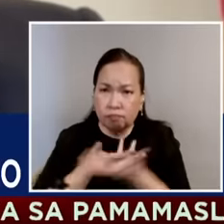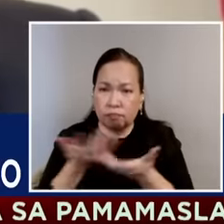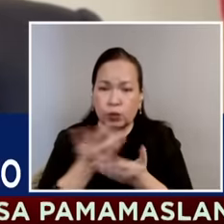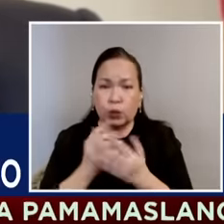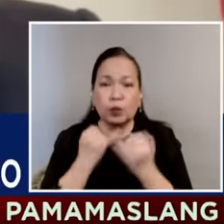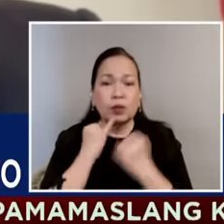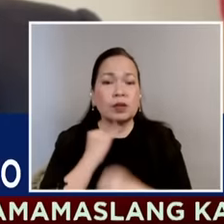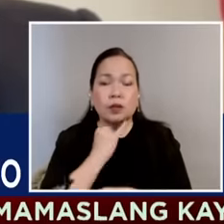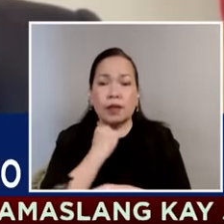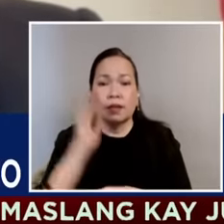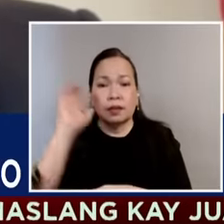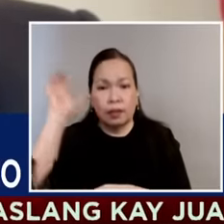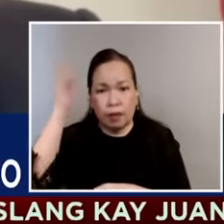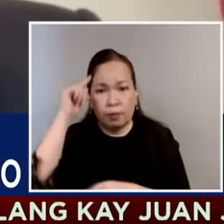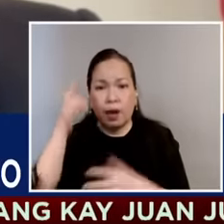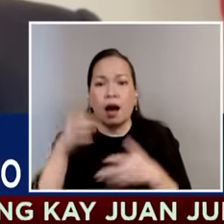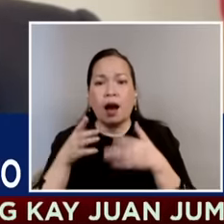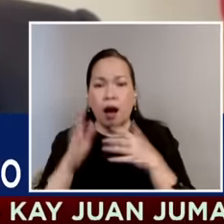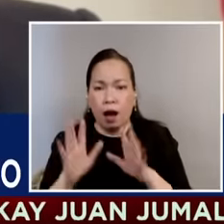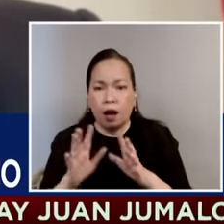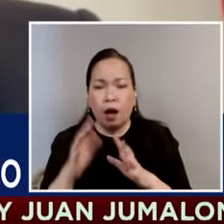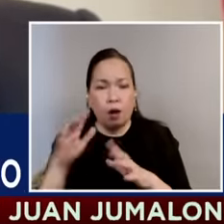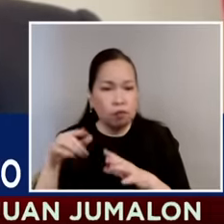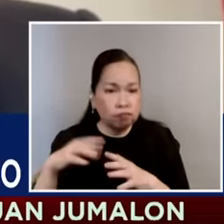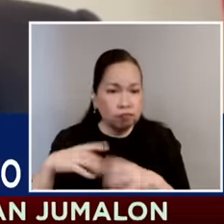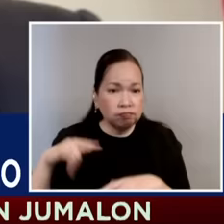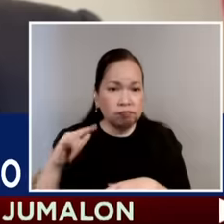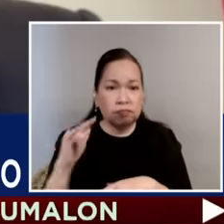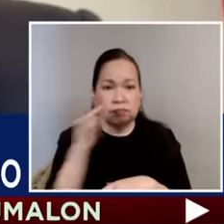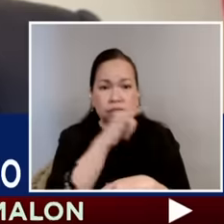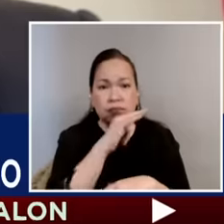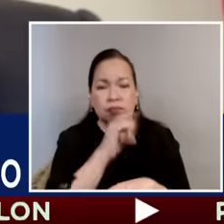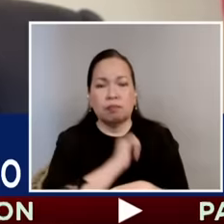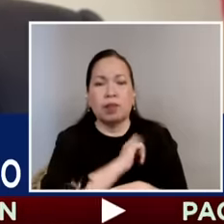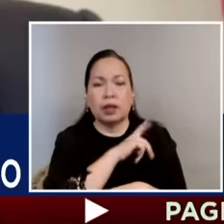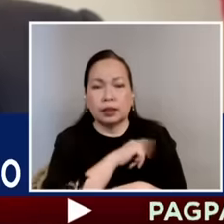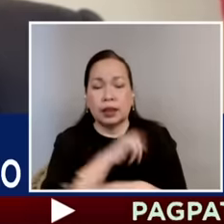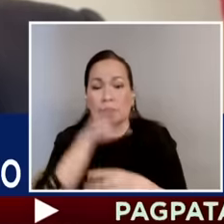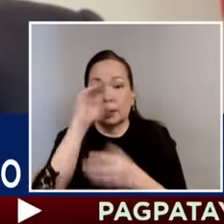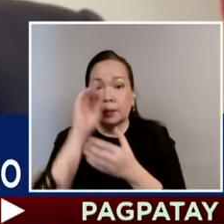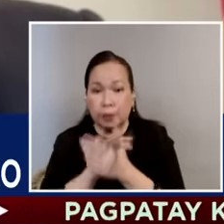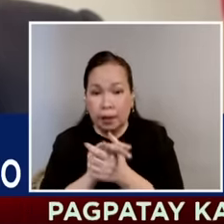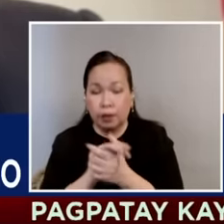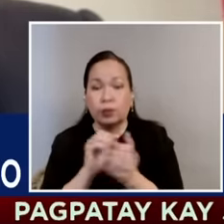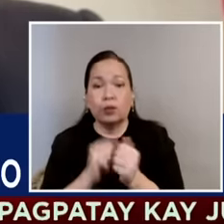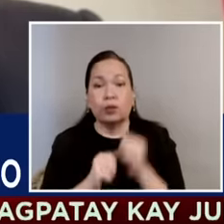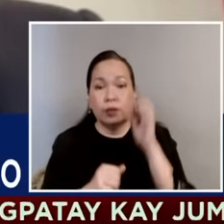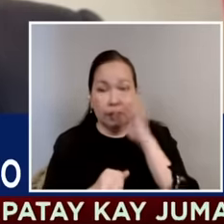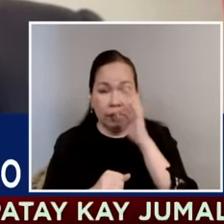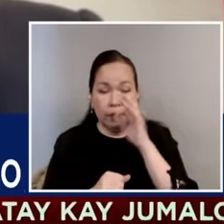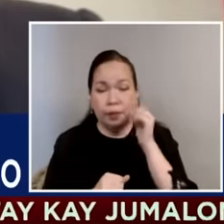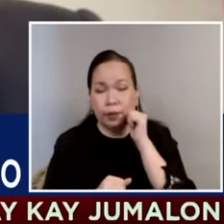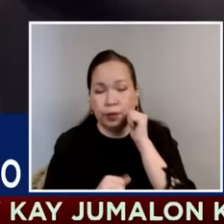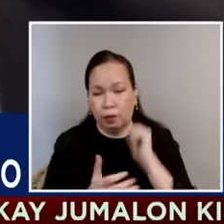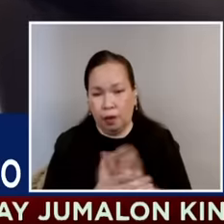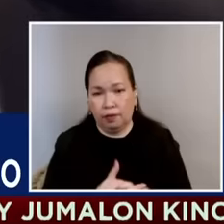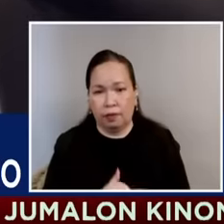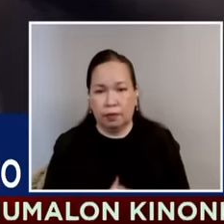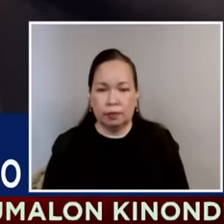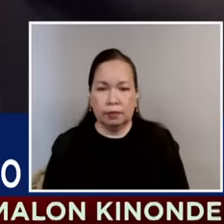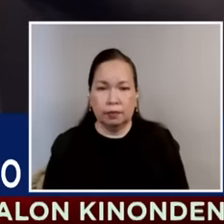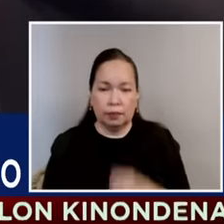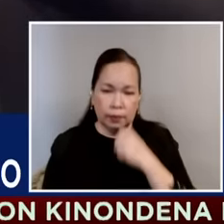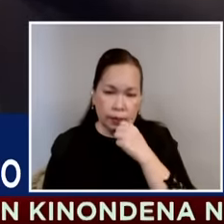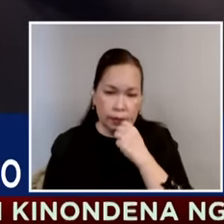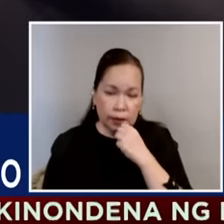allow the departure of the Palestinian spouses to accompany our Filipino nationals out of Gaza. The